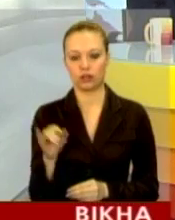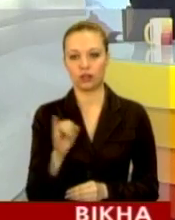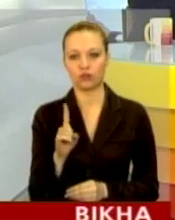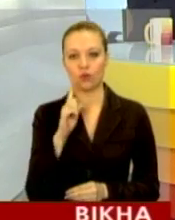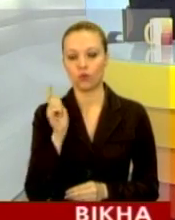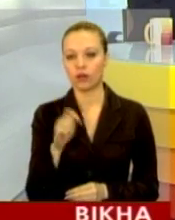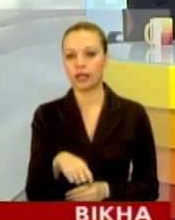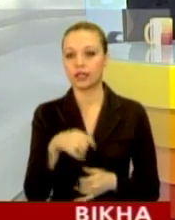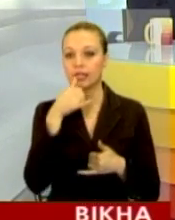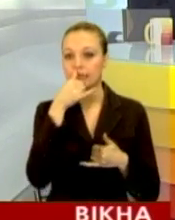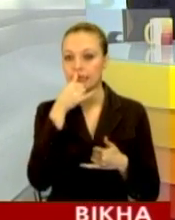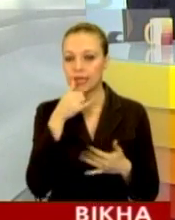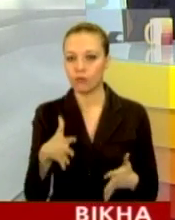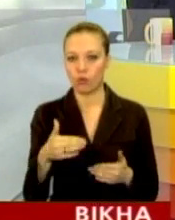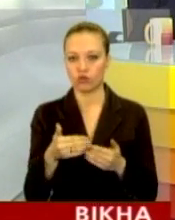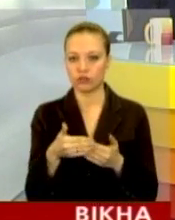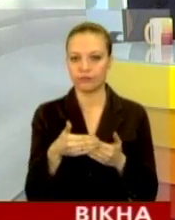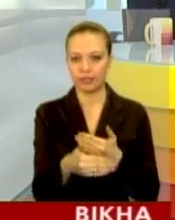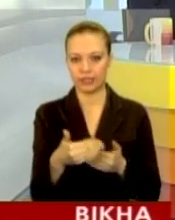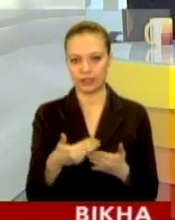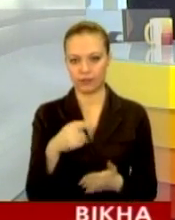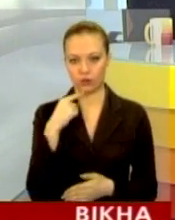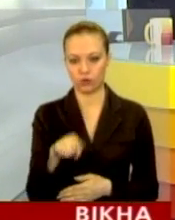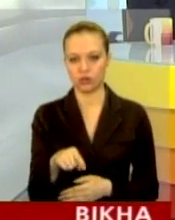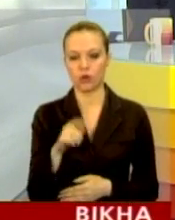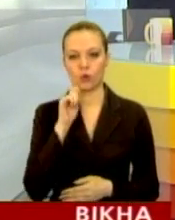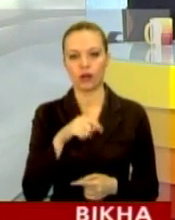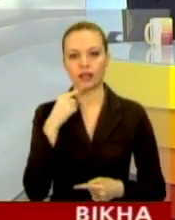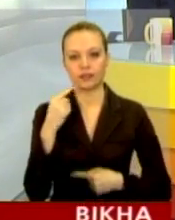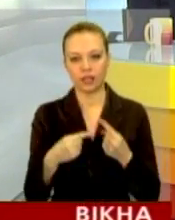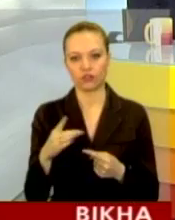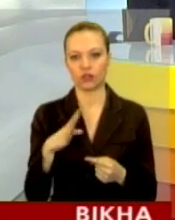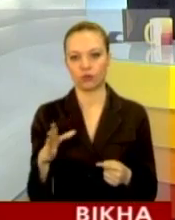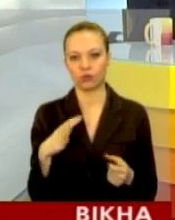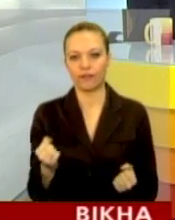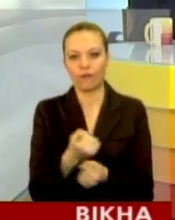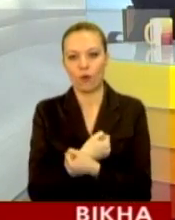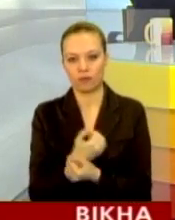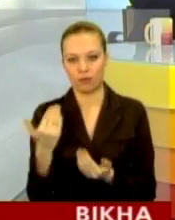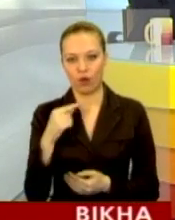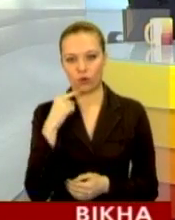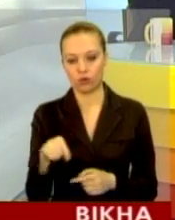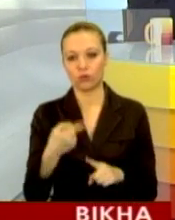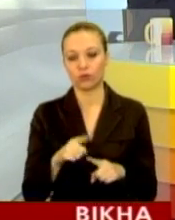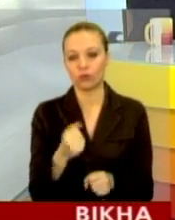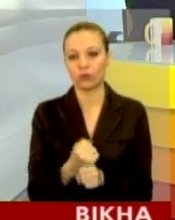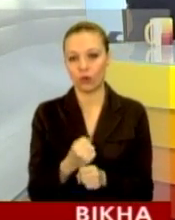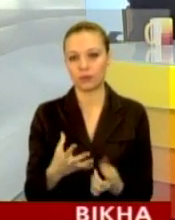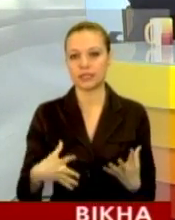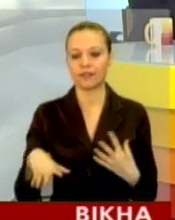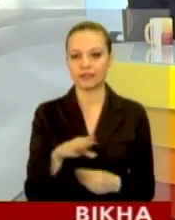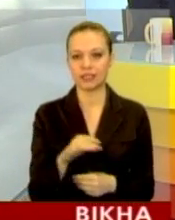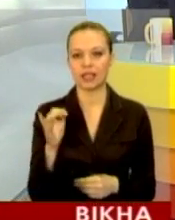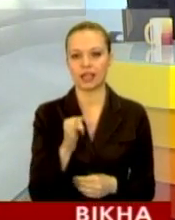що Україна не може відійти від Росії. Воно має бути в обіймах Росії. Тому робиться все